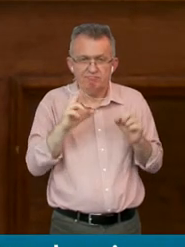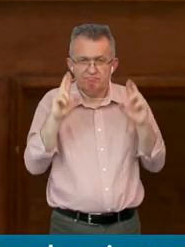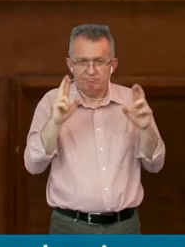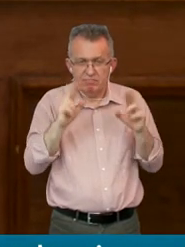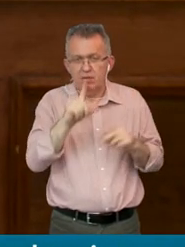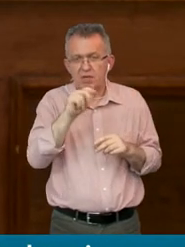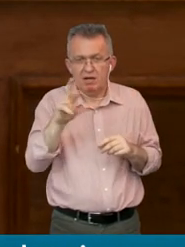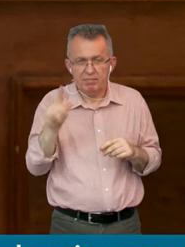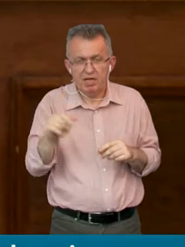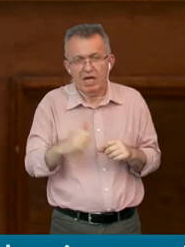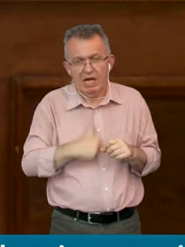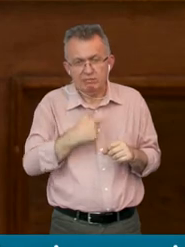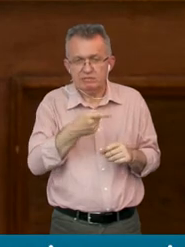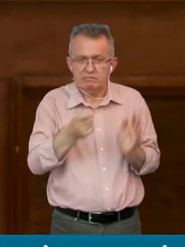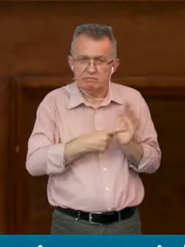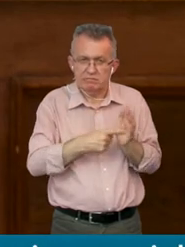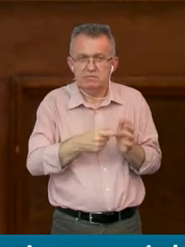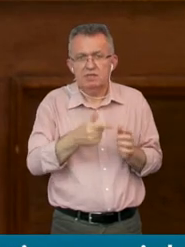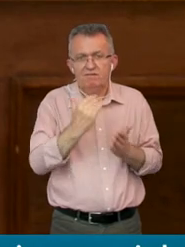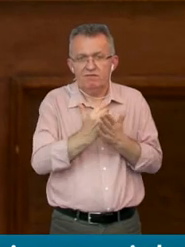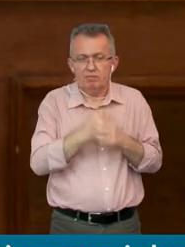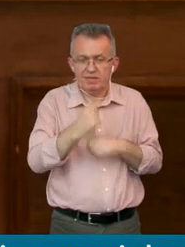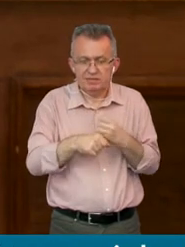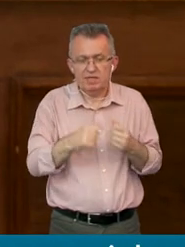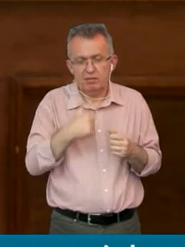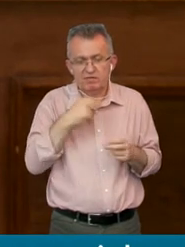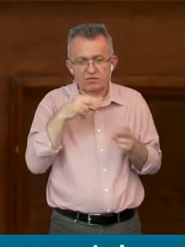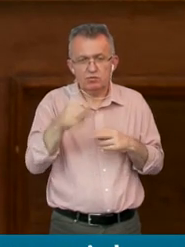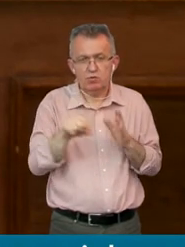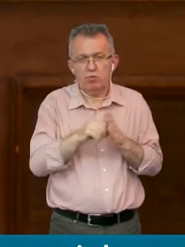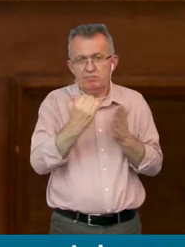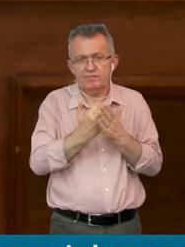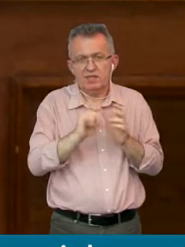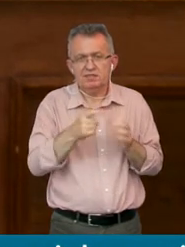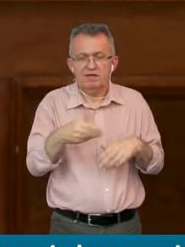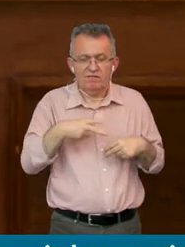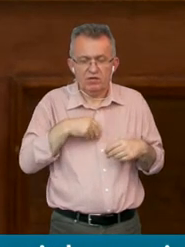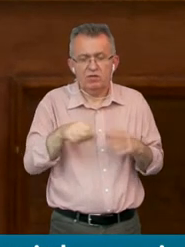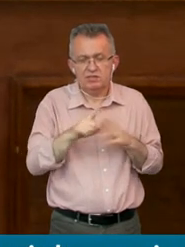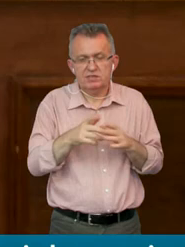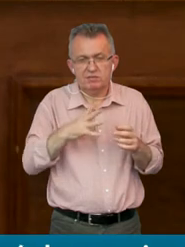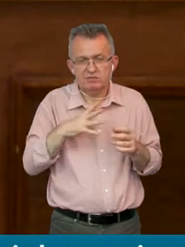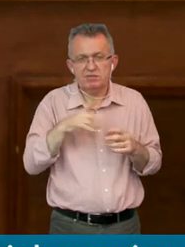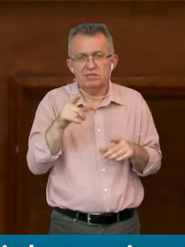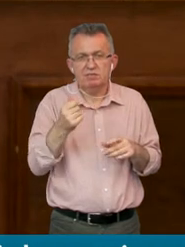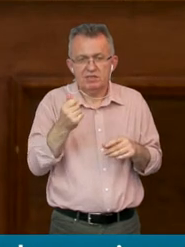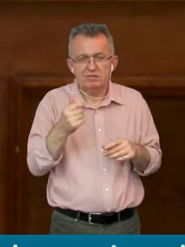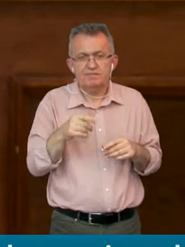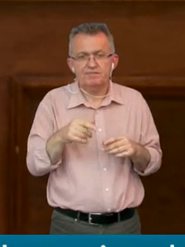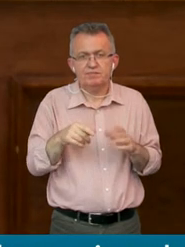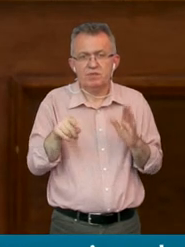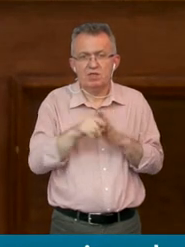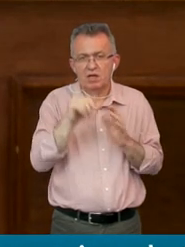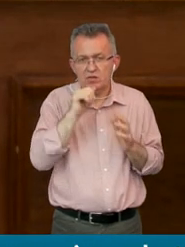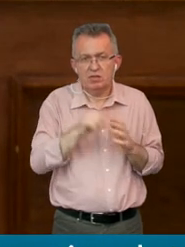PKP, aby wyegzekwowało pewne prace, które mają być wykonane, abyśmy wrócili do harmonogramu, który jest akceptowalny i zabezpieczy nam finansowanie środkami